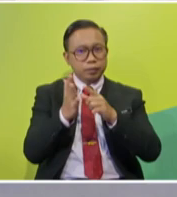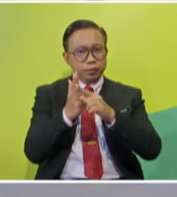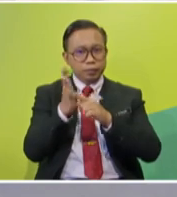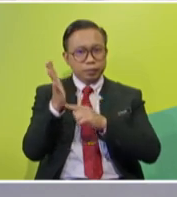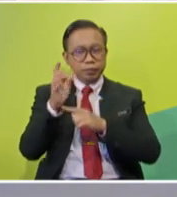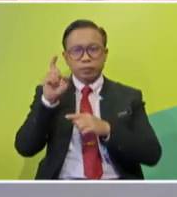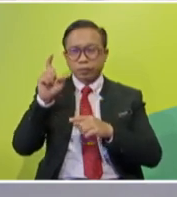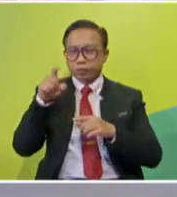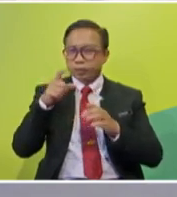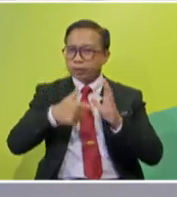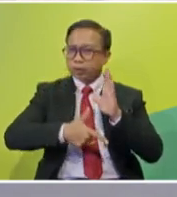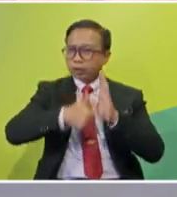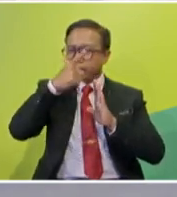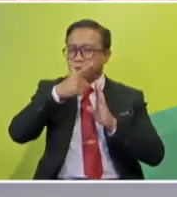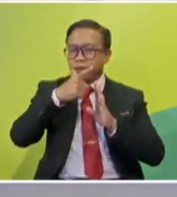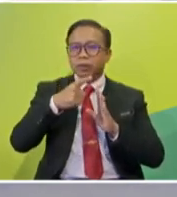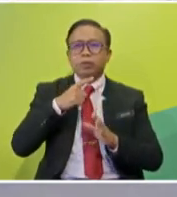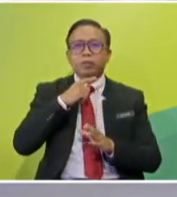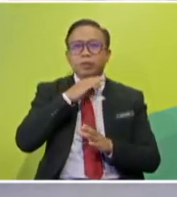lebih basah-basah